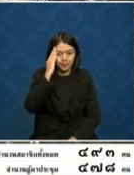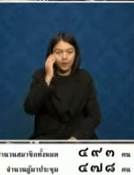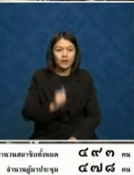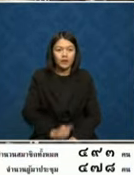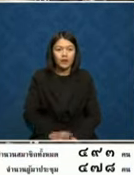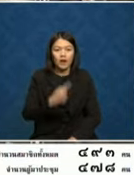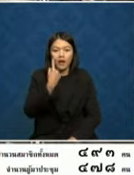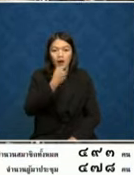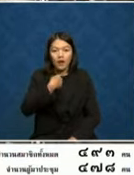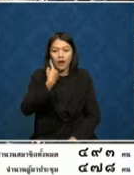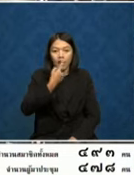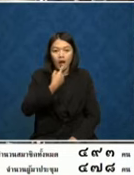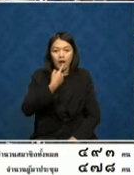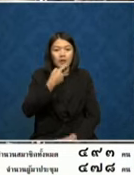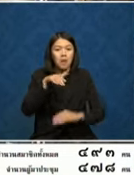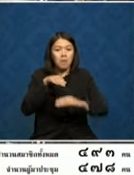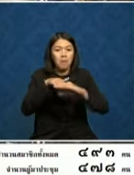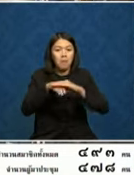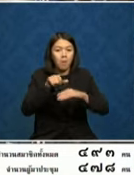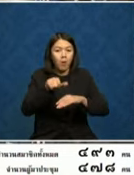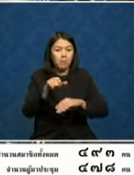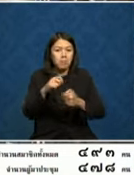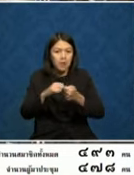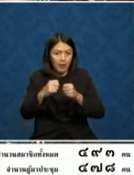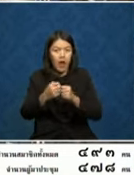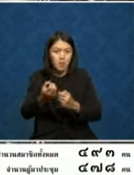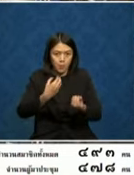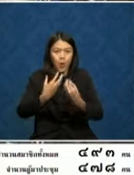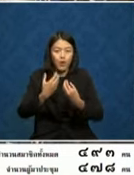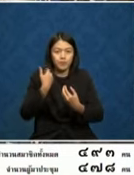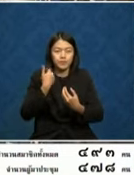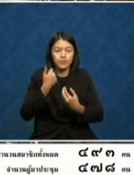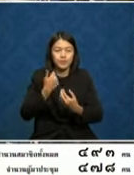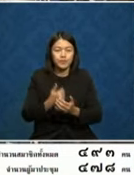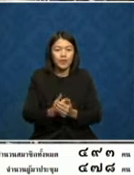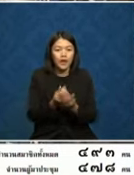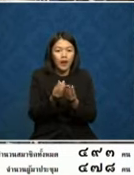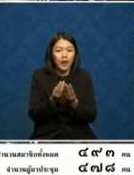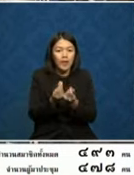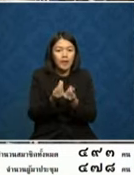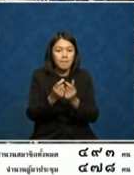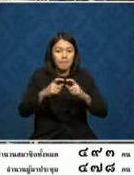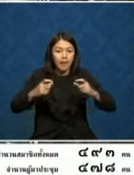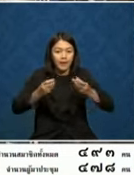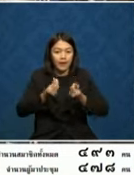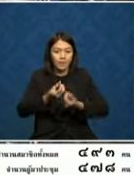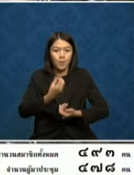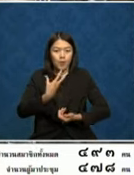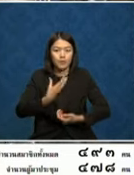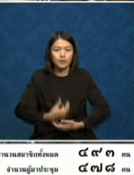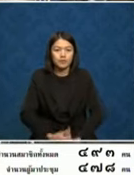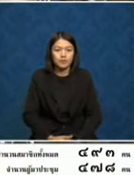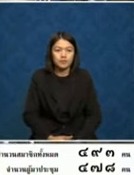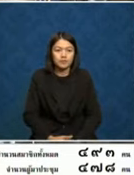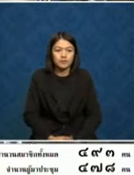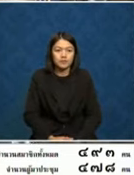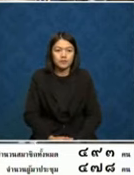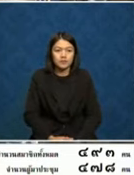มีท่านผู้ใดกดบัตรและมีปัญหากรุณาแจ้งด้วยนะครับบอกเลขที่บัตรด้วยนะครับ